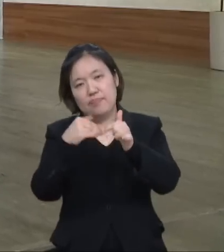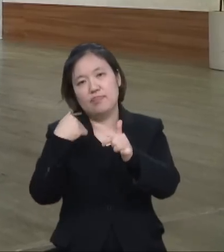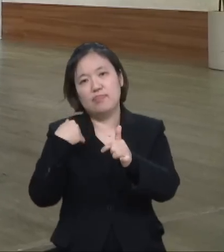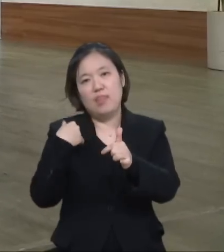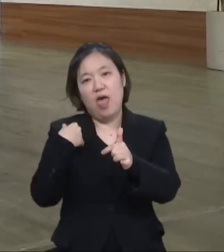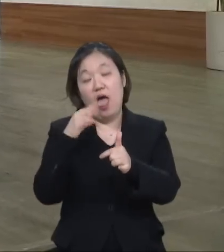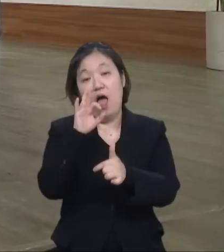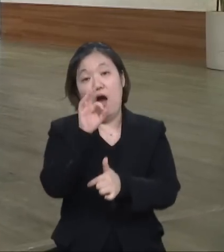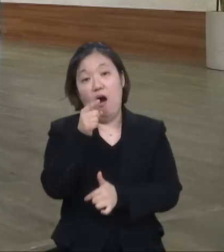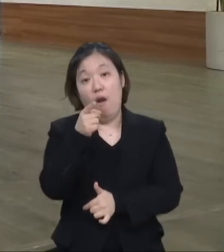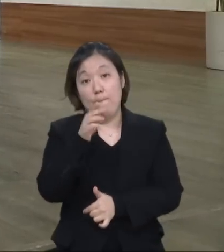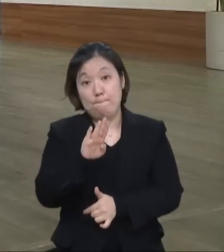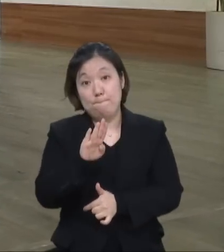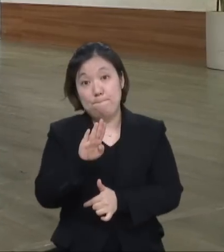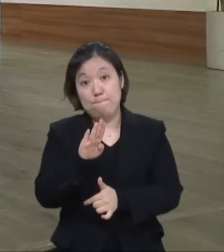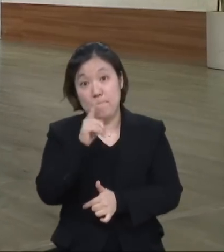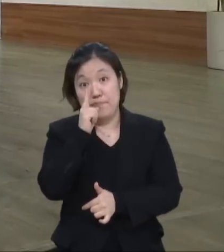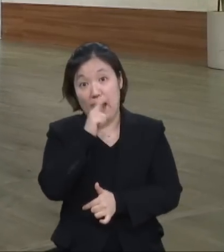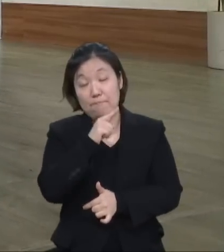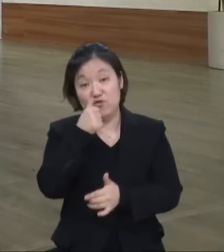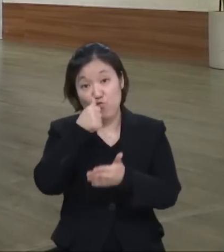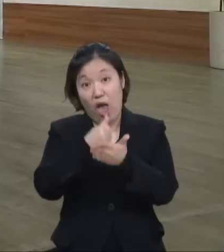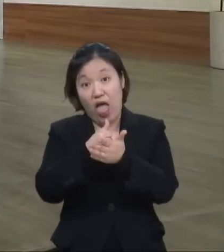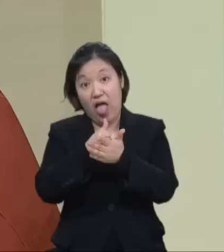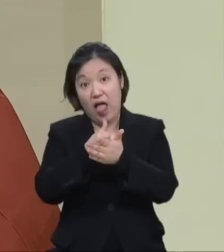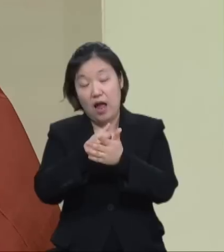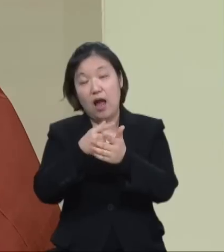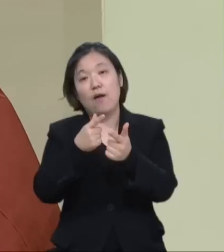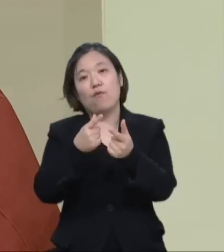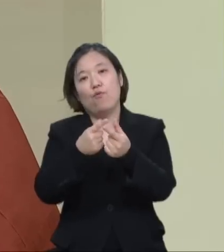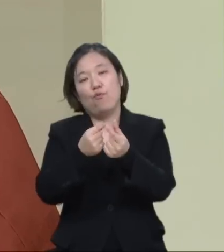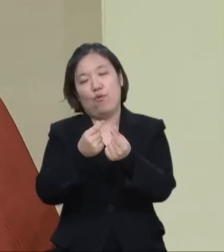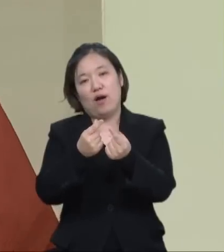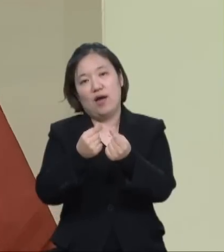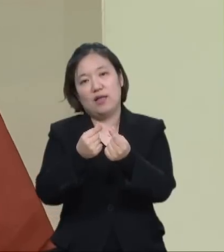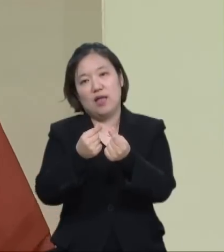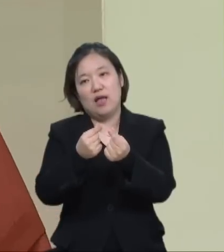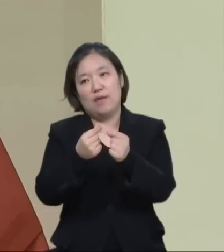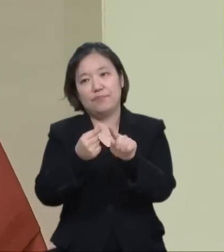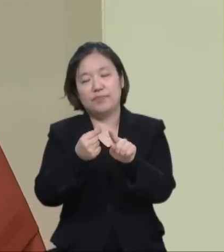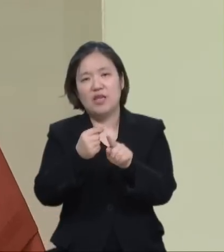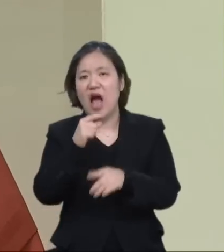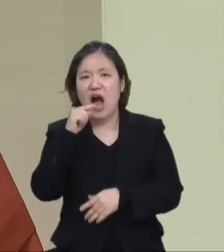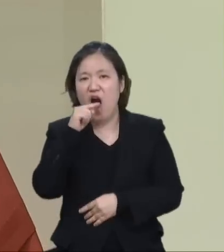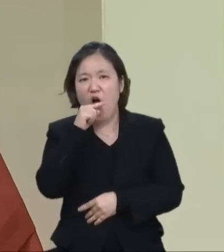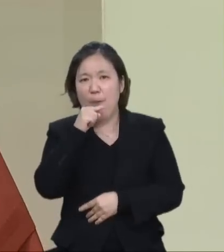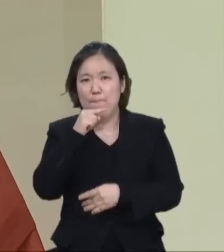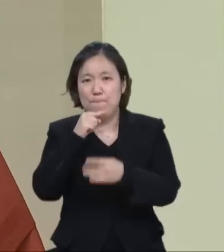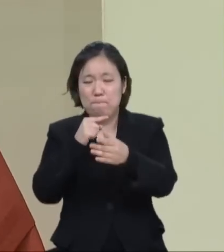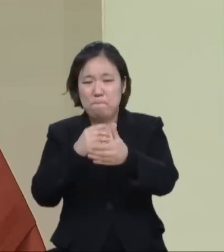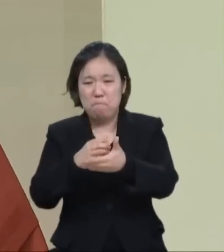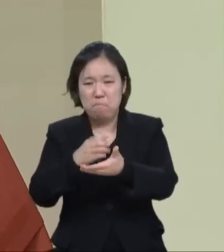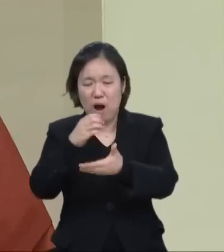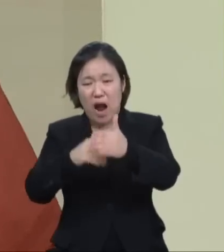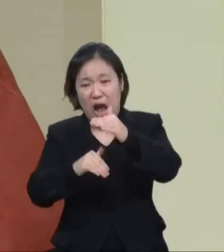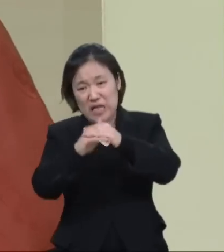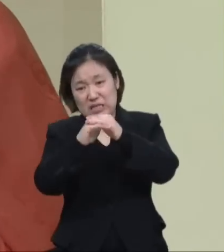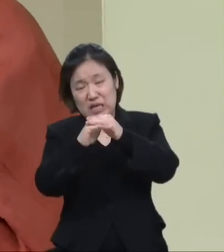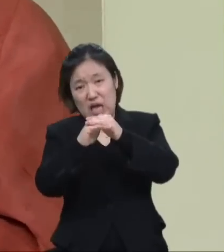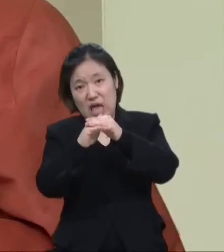지은 업보라고 했을 때 컵 안에 담겨 있는 소금을 내가 피할 수는 없습니다 하지만